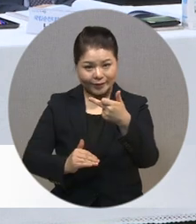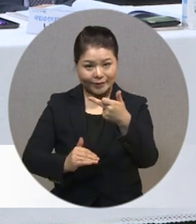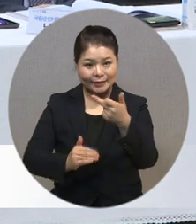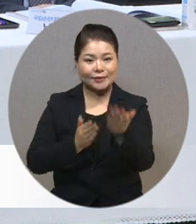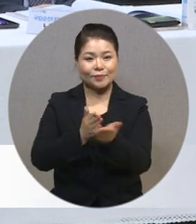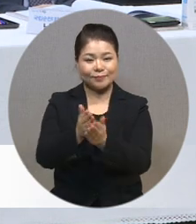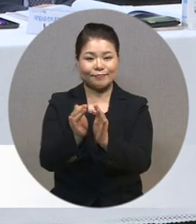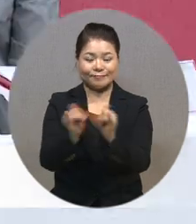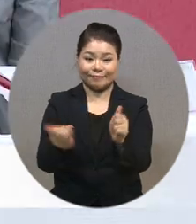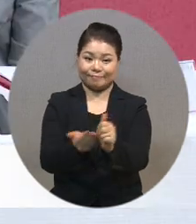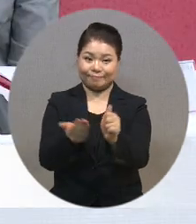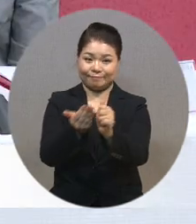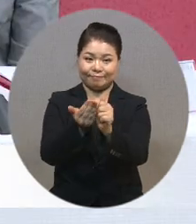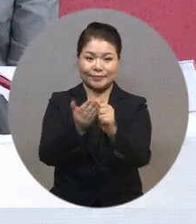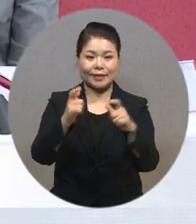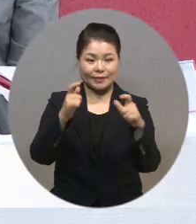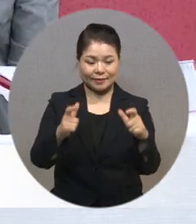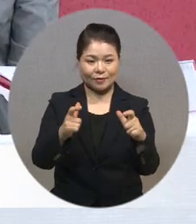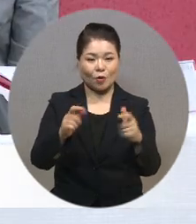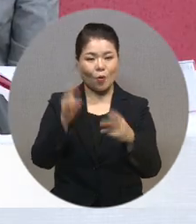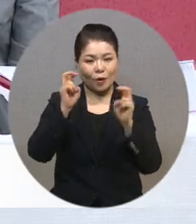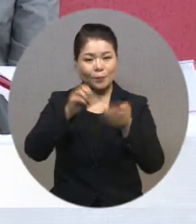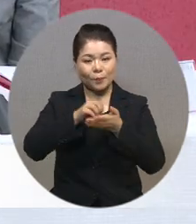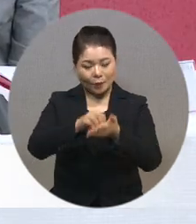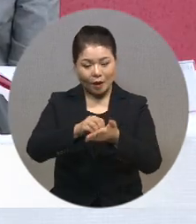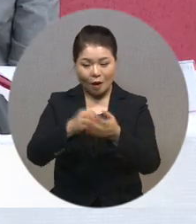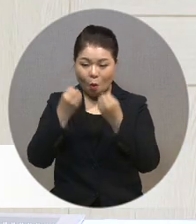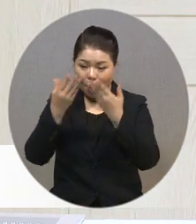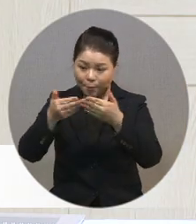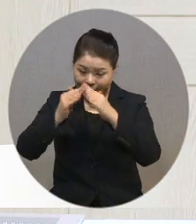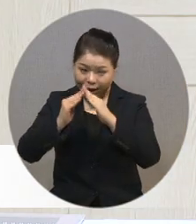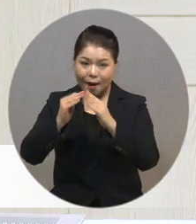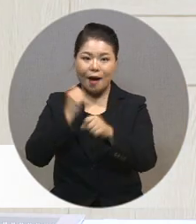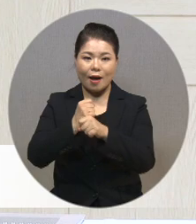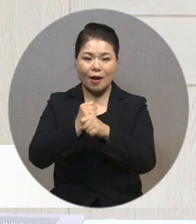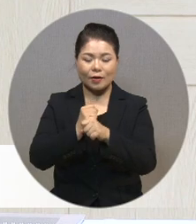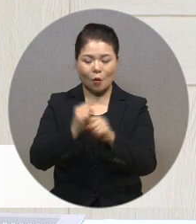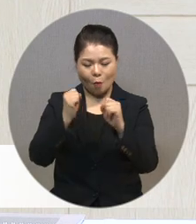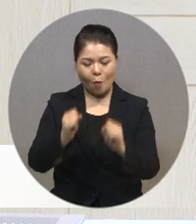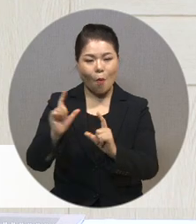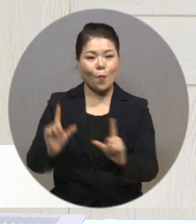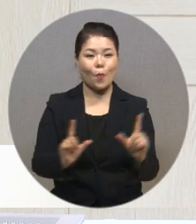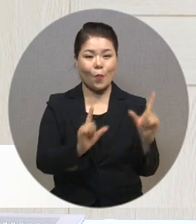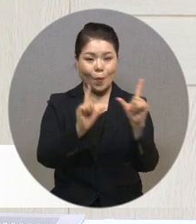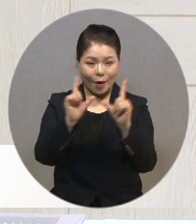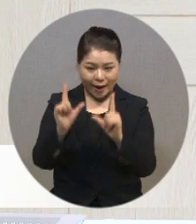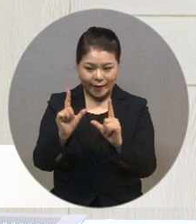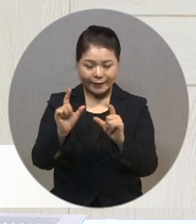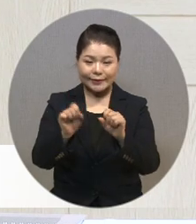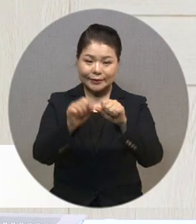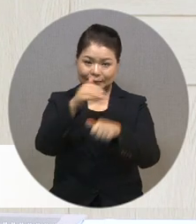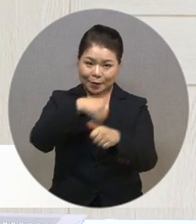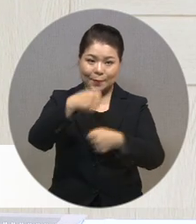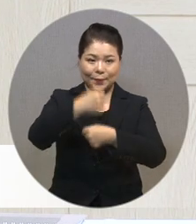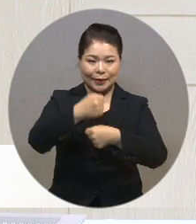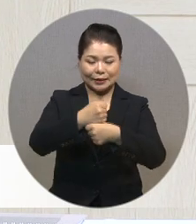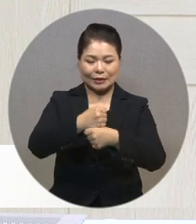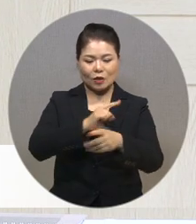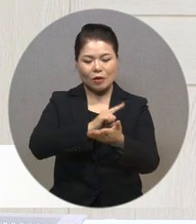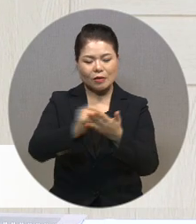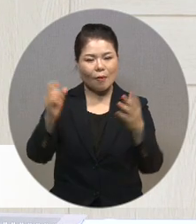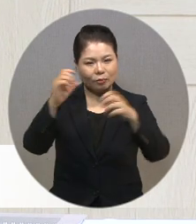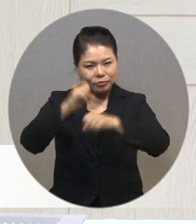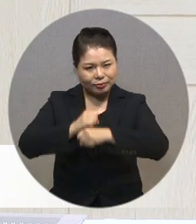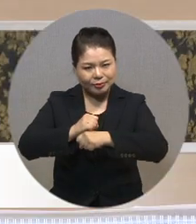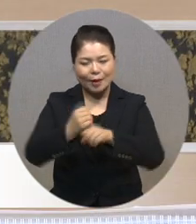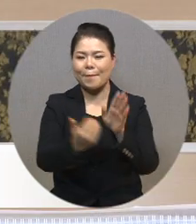인력 양성을 통해 지역에서 취업과 창업은 물론 정주할 수 있는 생태계를 조성해 지방 소멸에